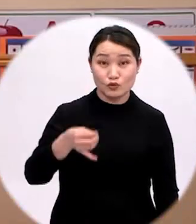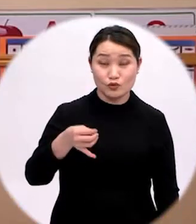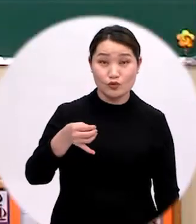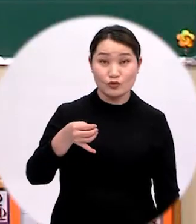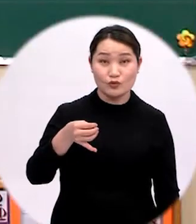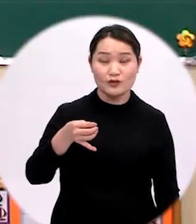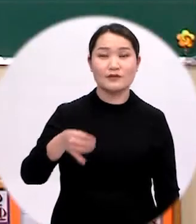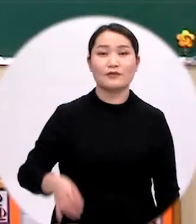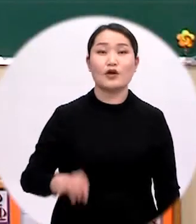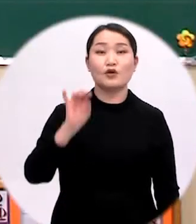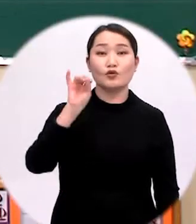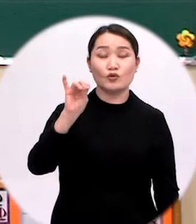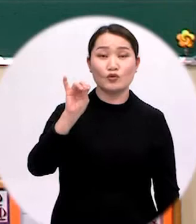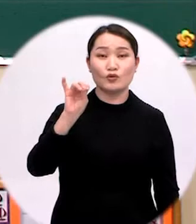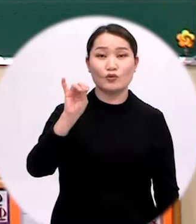юулүр, юу.